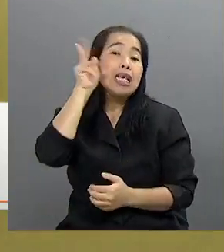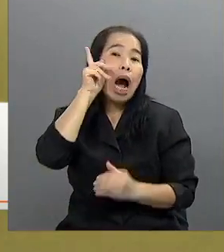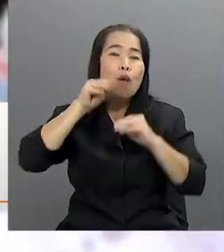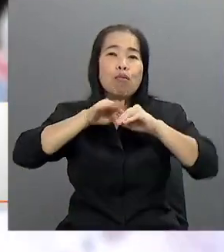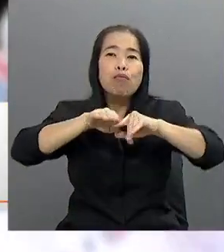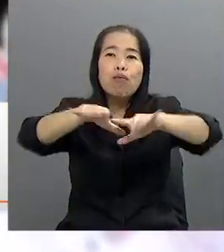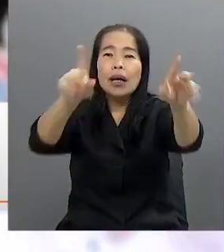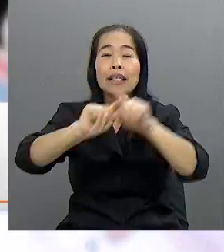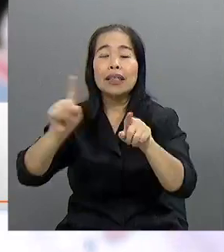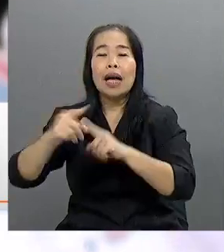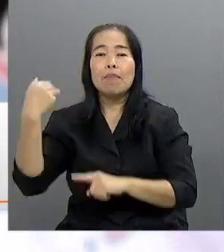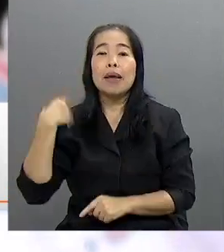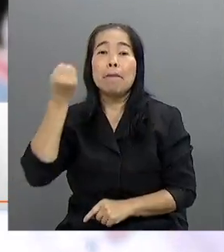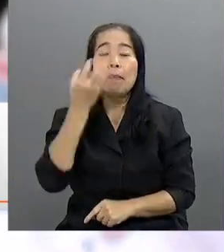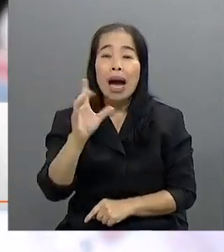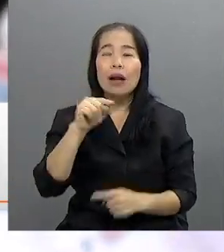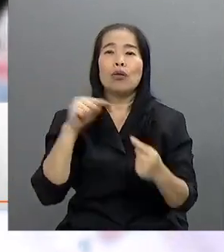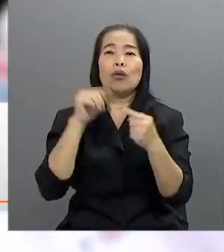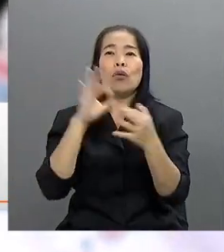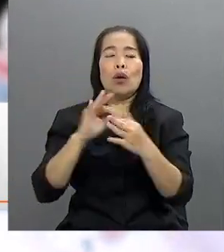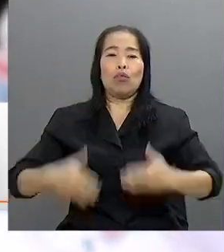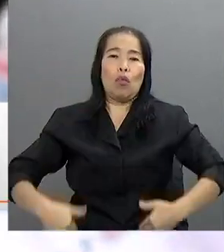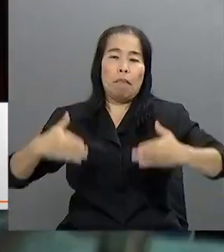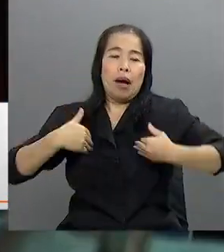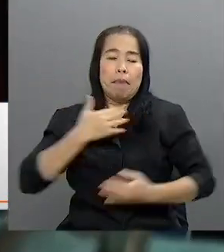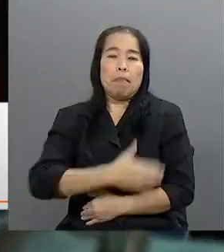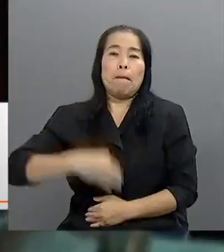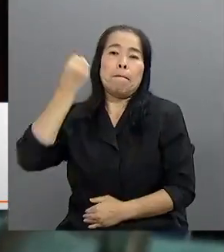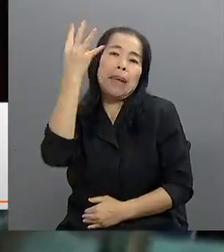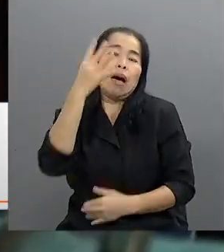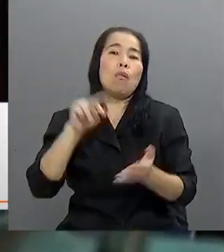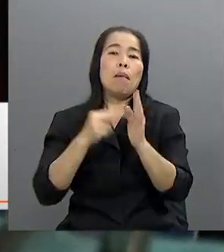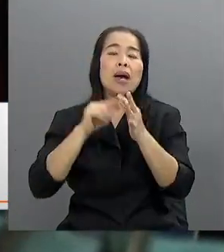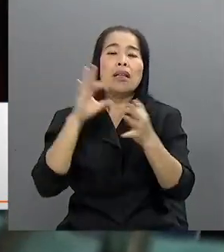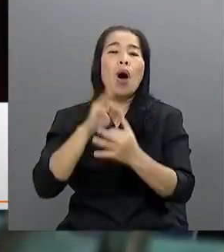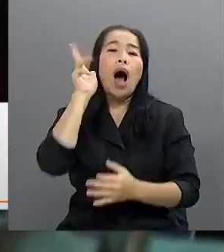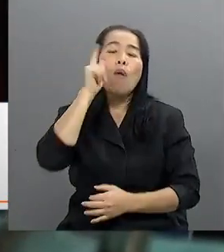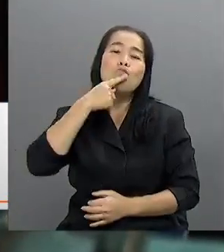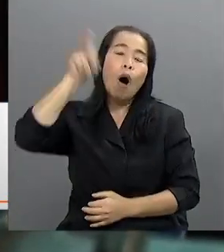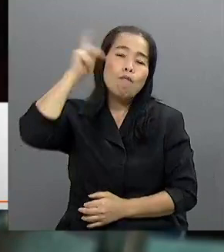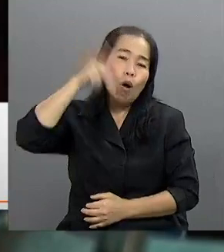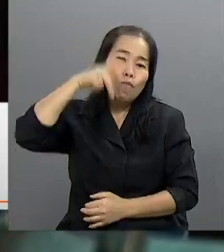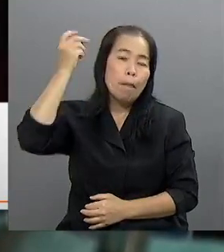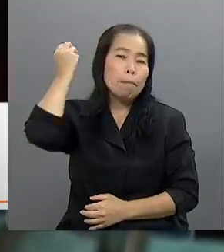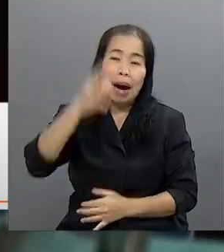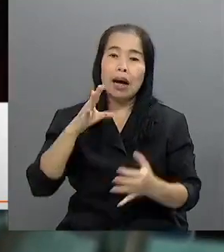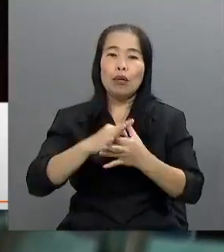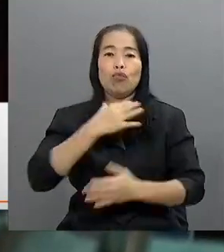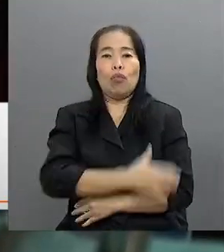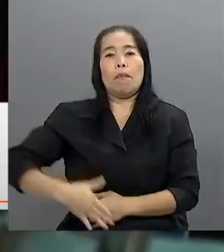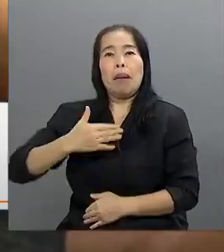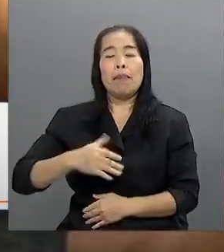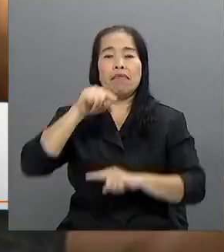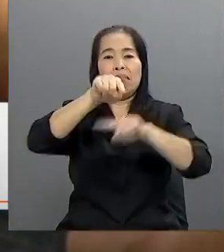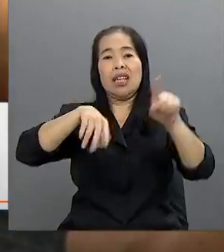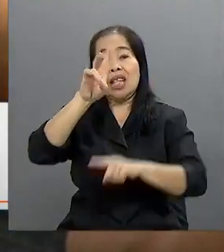ใหญ่เป็นเรื่องของสุขภาพและเรื่องของการเมืองพบว่าเป็นข่าวปลอมมากถึงร้อยละ 79-80% น